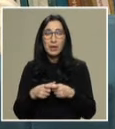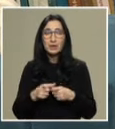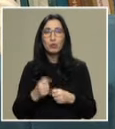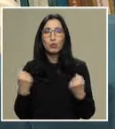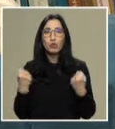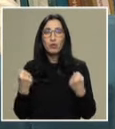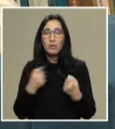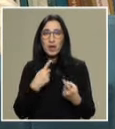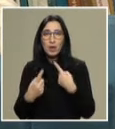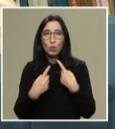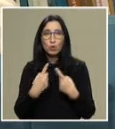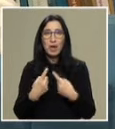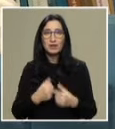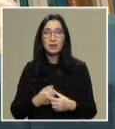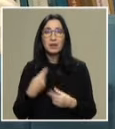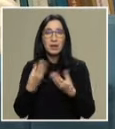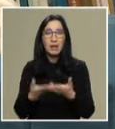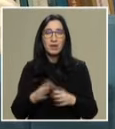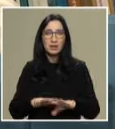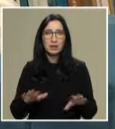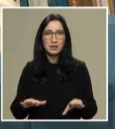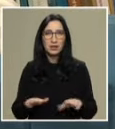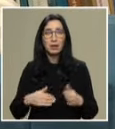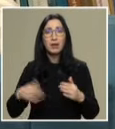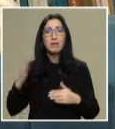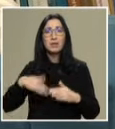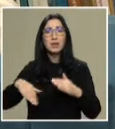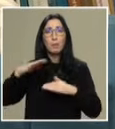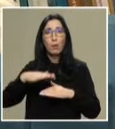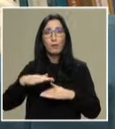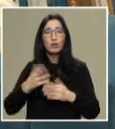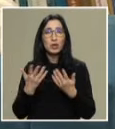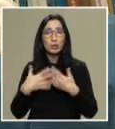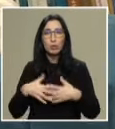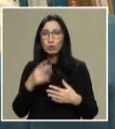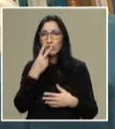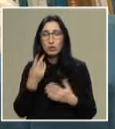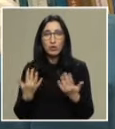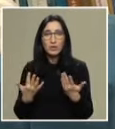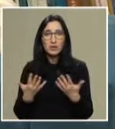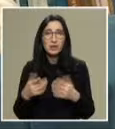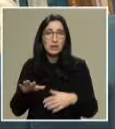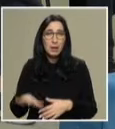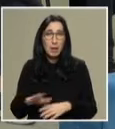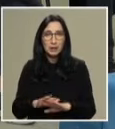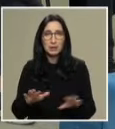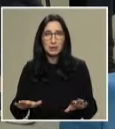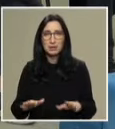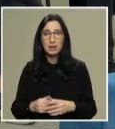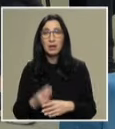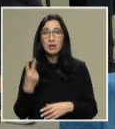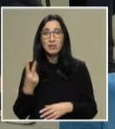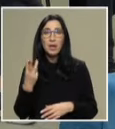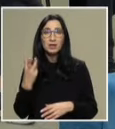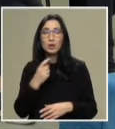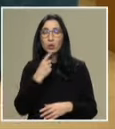диалог дава всъщност на децата. Все повече технологиите ги виждаме в ръцете дори на най-малките деца.